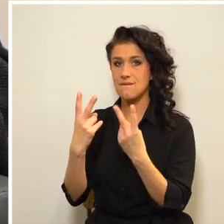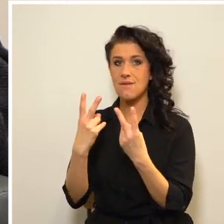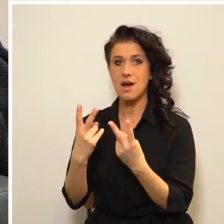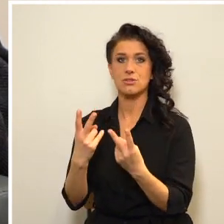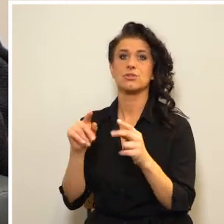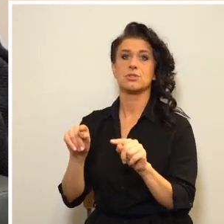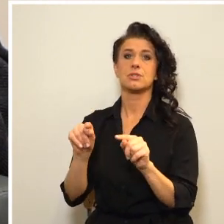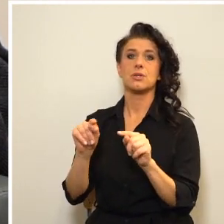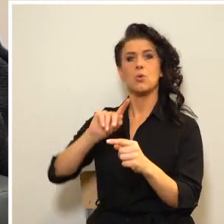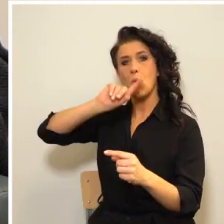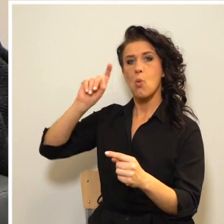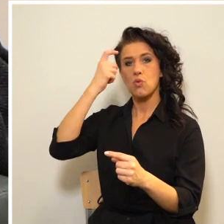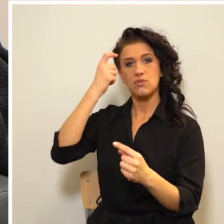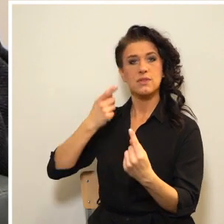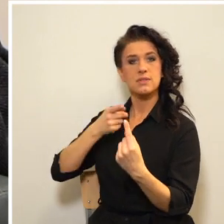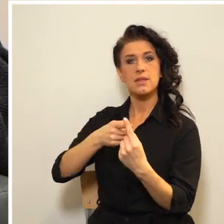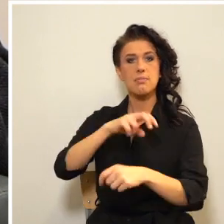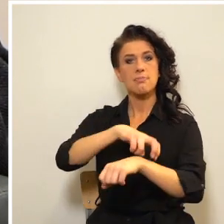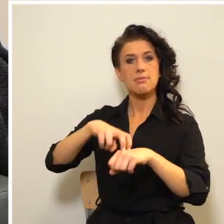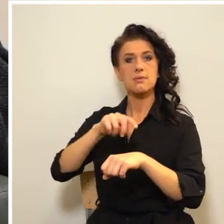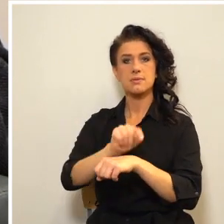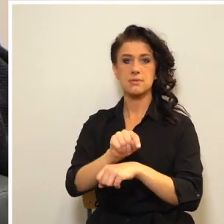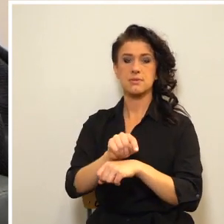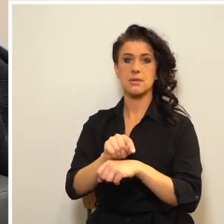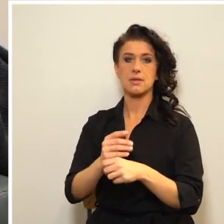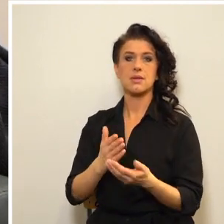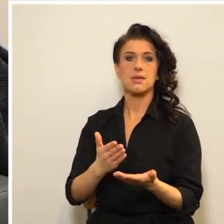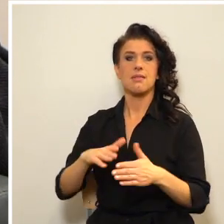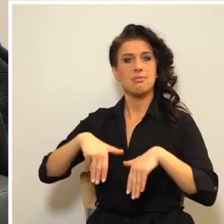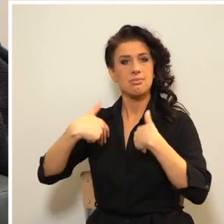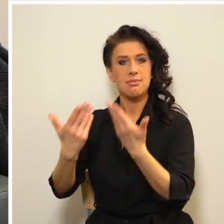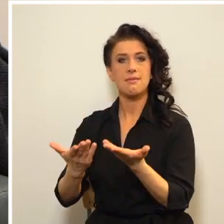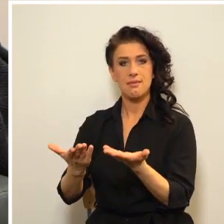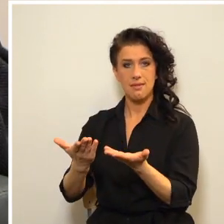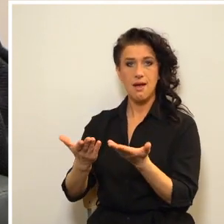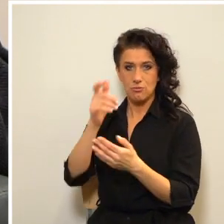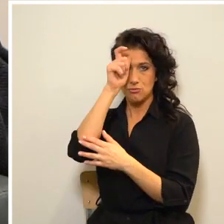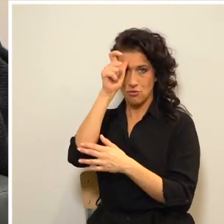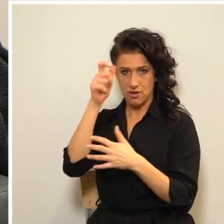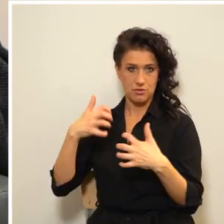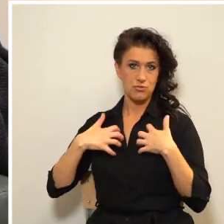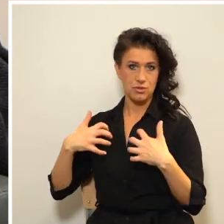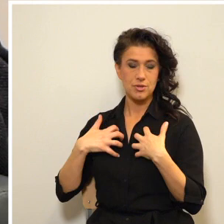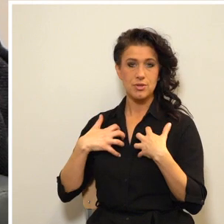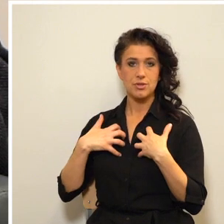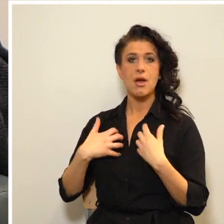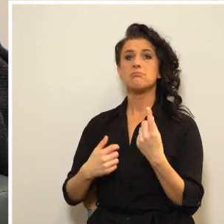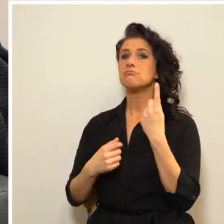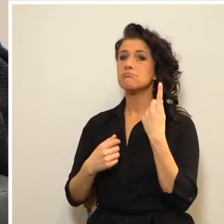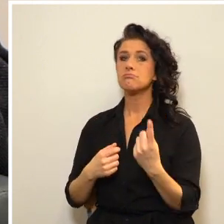wypełniania głównych celów całej medycyny którym jest służba dla życia człowieka jednym ze sposobów